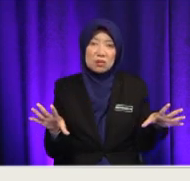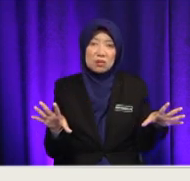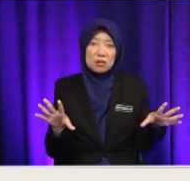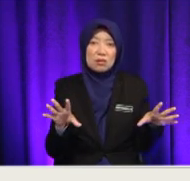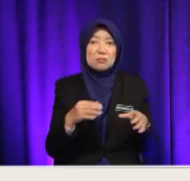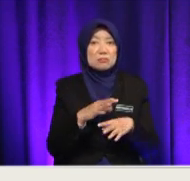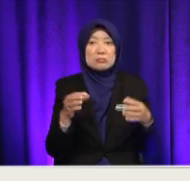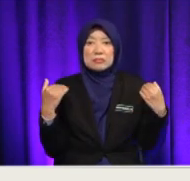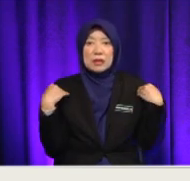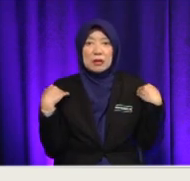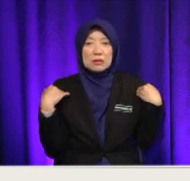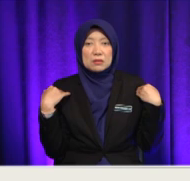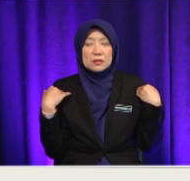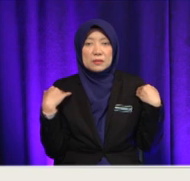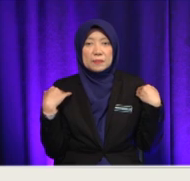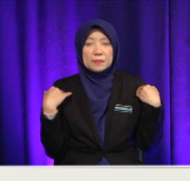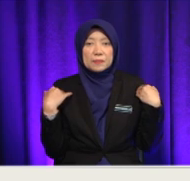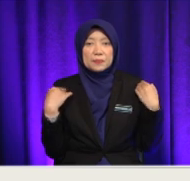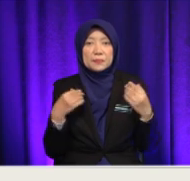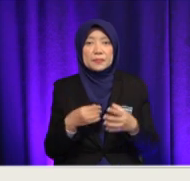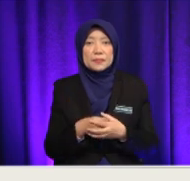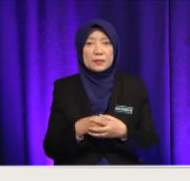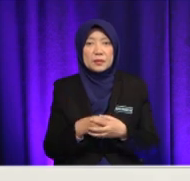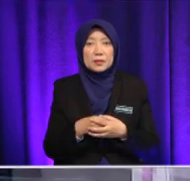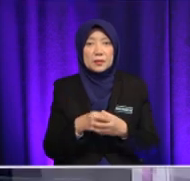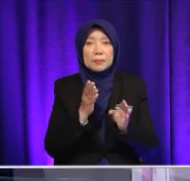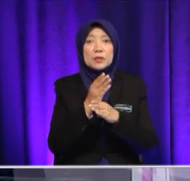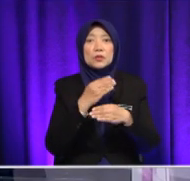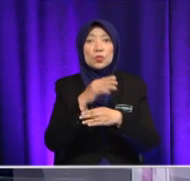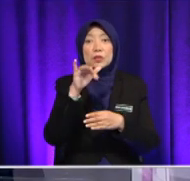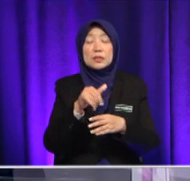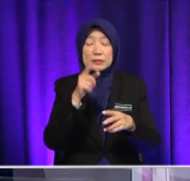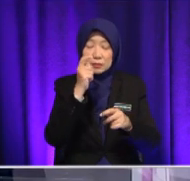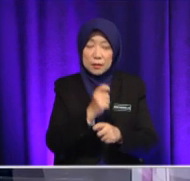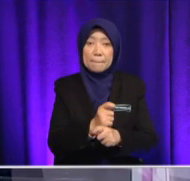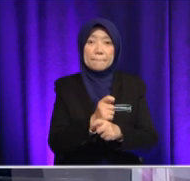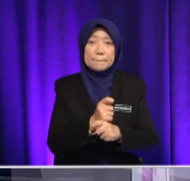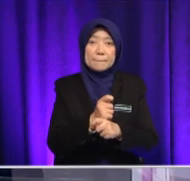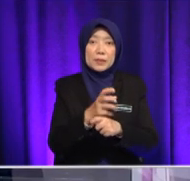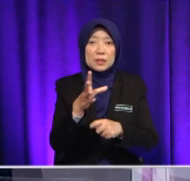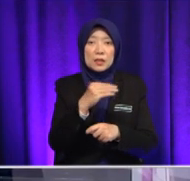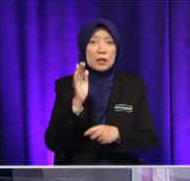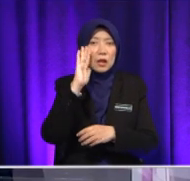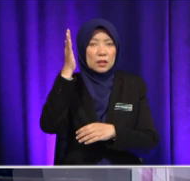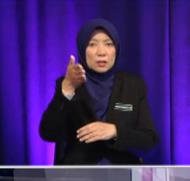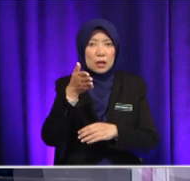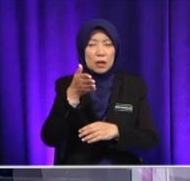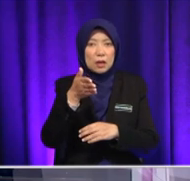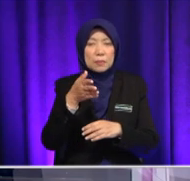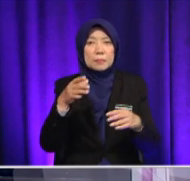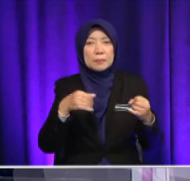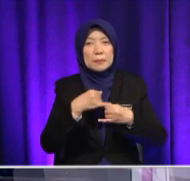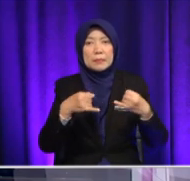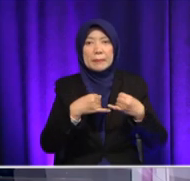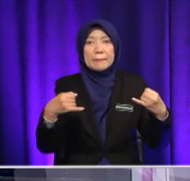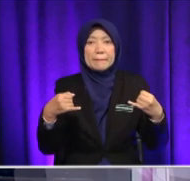ada apa? Dia dah tak ada apa bentuk yang tetap dan dia akan berbelit-belit lah. Ataupun kita panggil